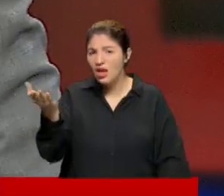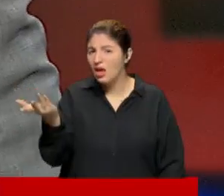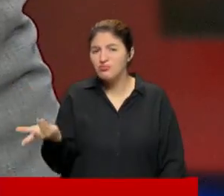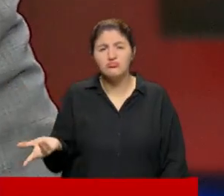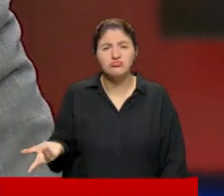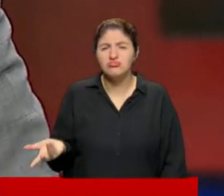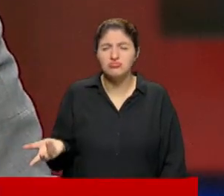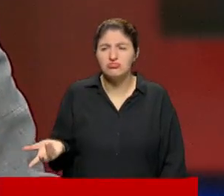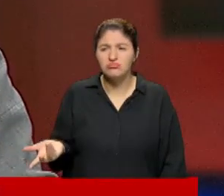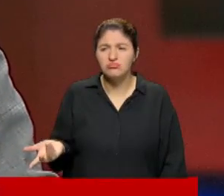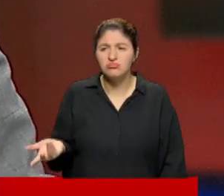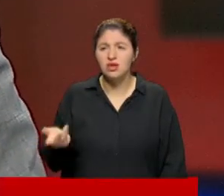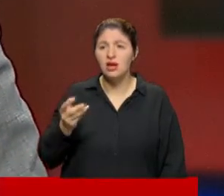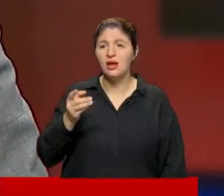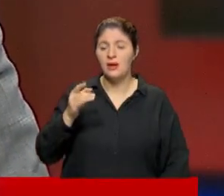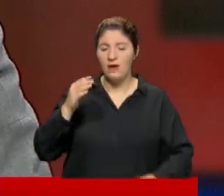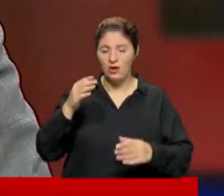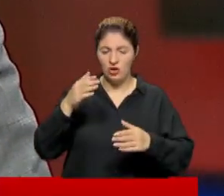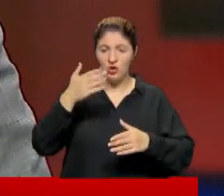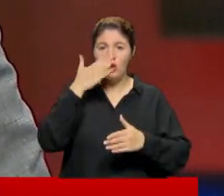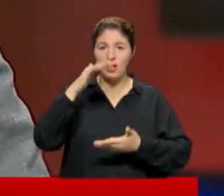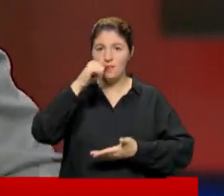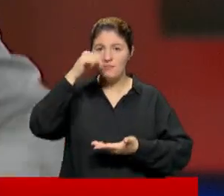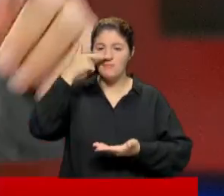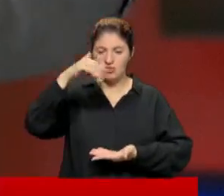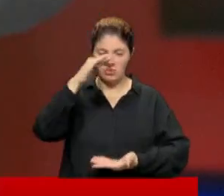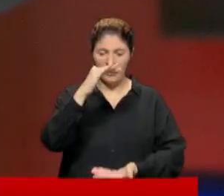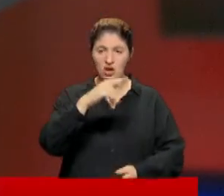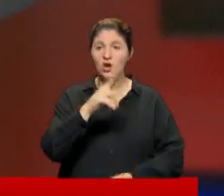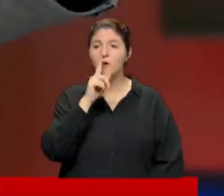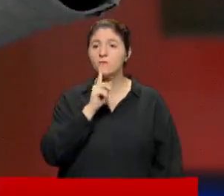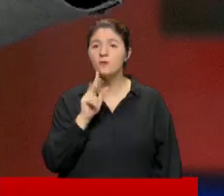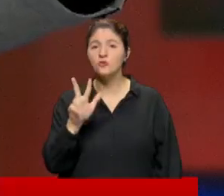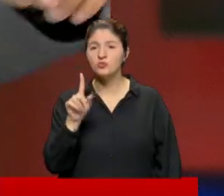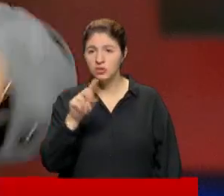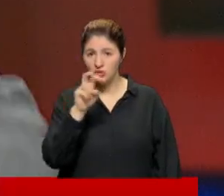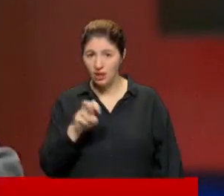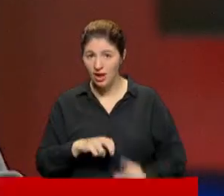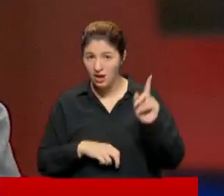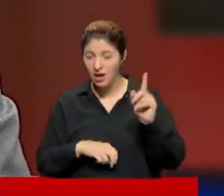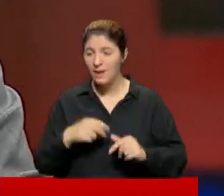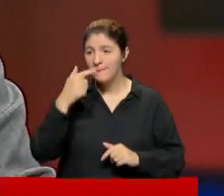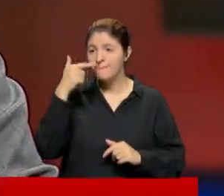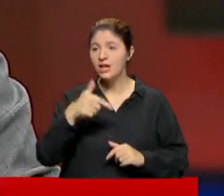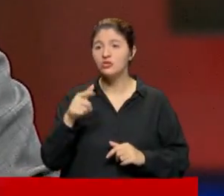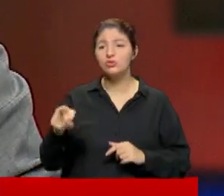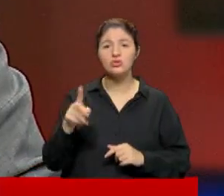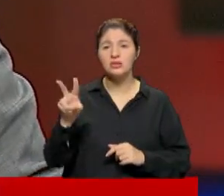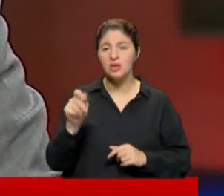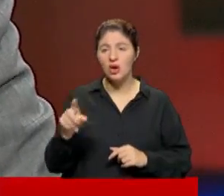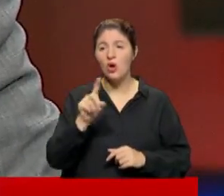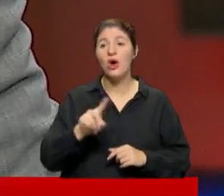etti brent Petrol'ün varili 131 dolarken mazot 20 liraydı